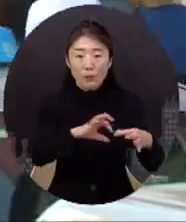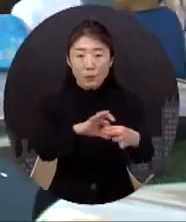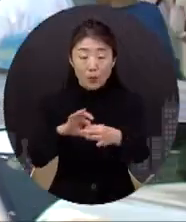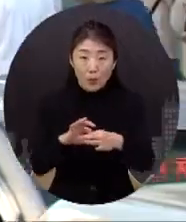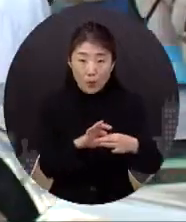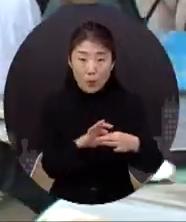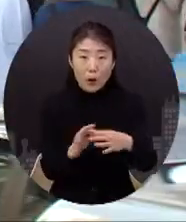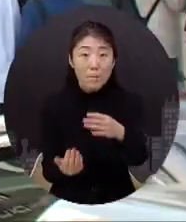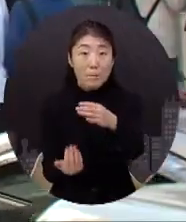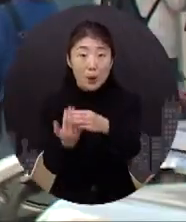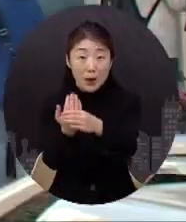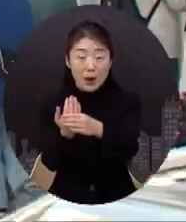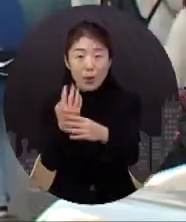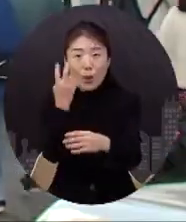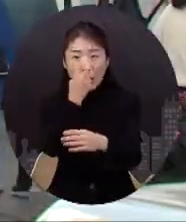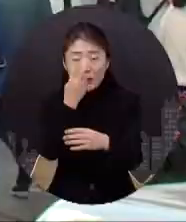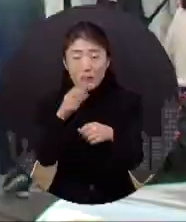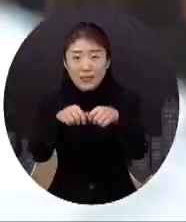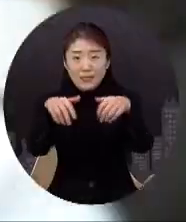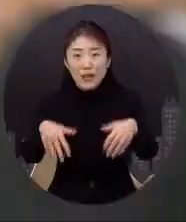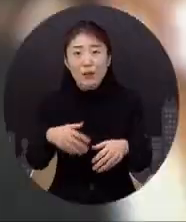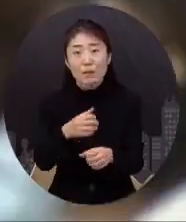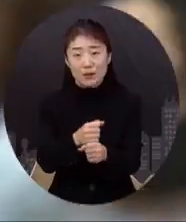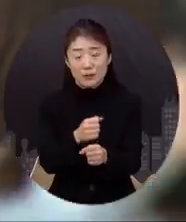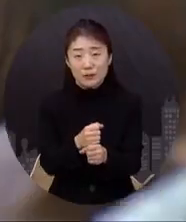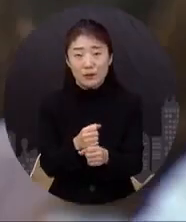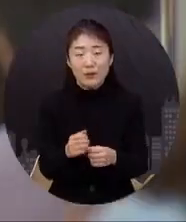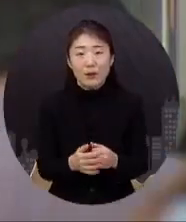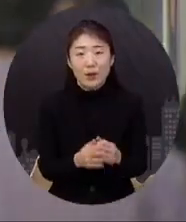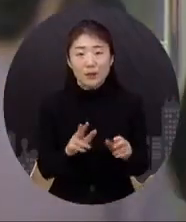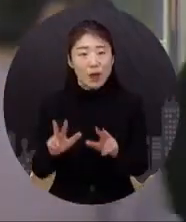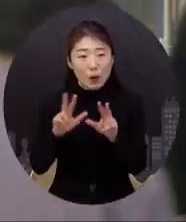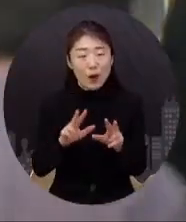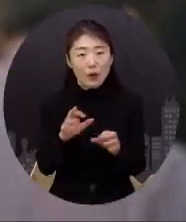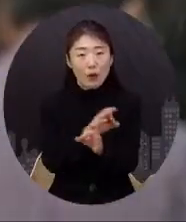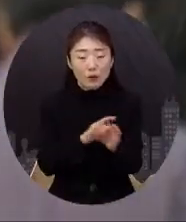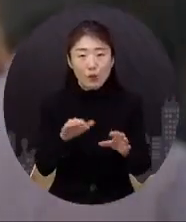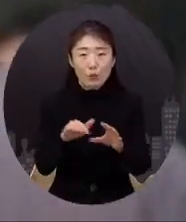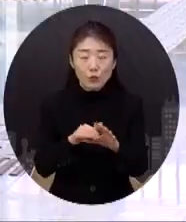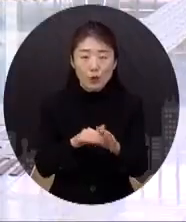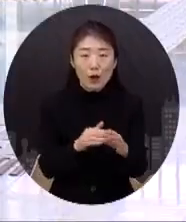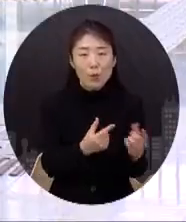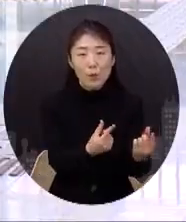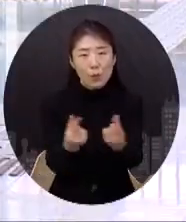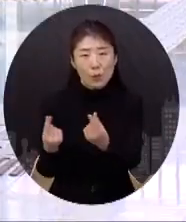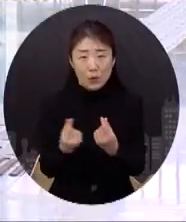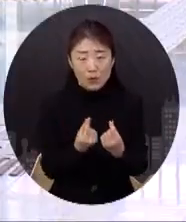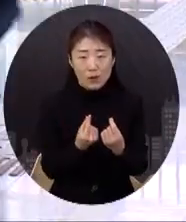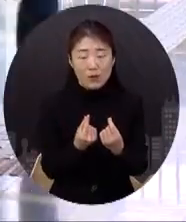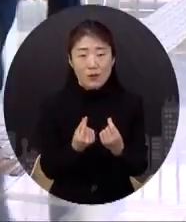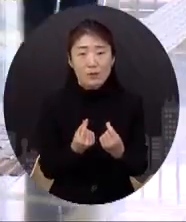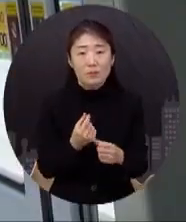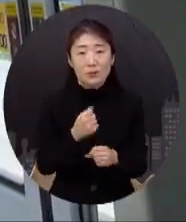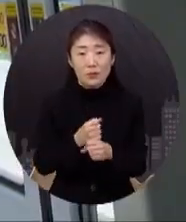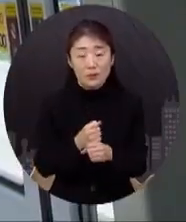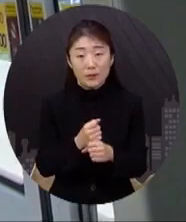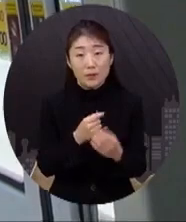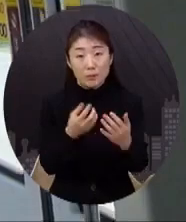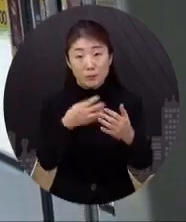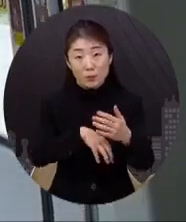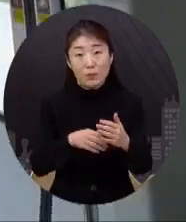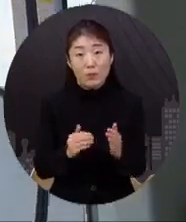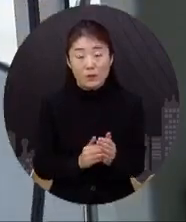재난관리 시스템 구축 등 동남권을 생활, 경제, 문화 공동체로 만들겠다는 내용이 담겼습니다.